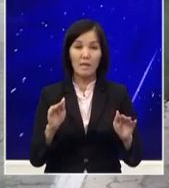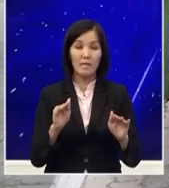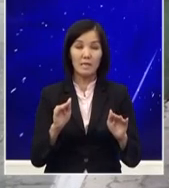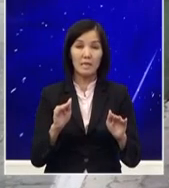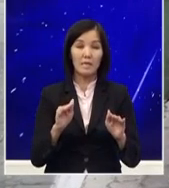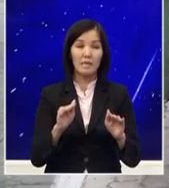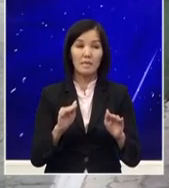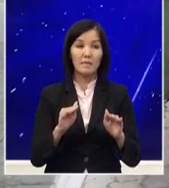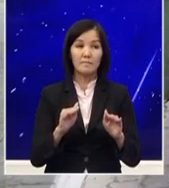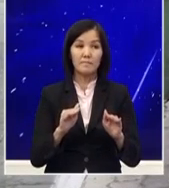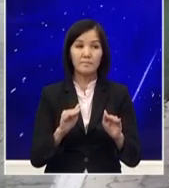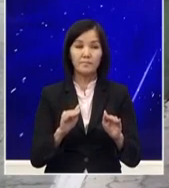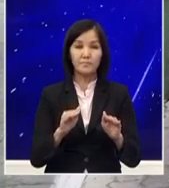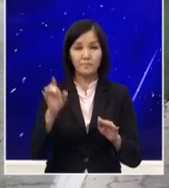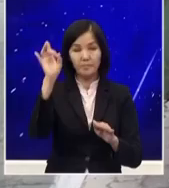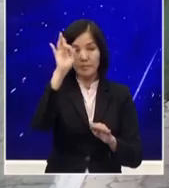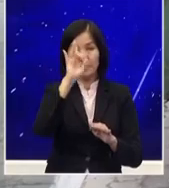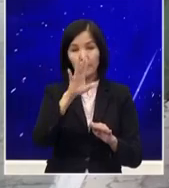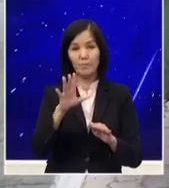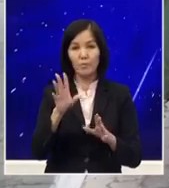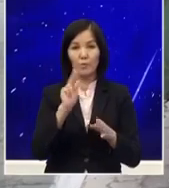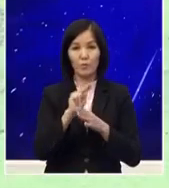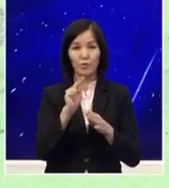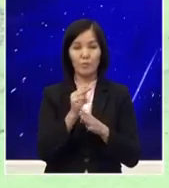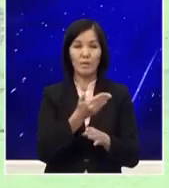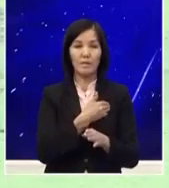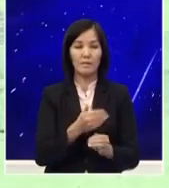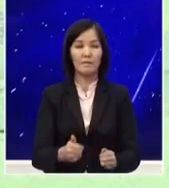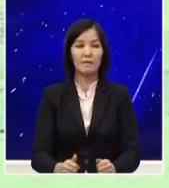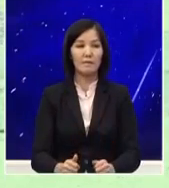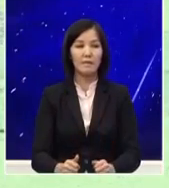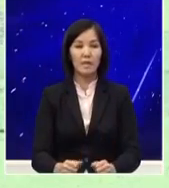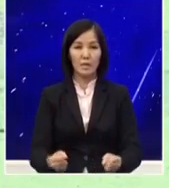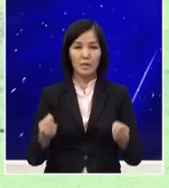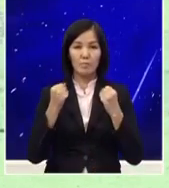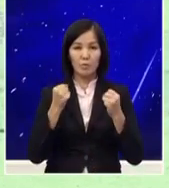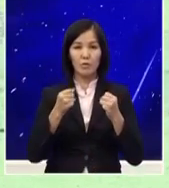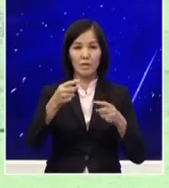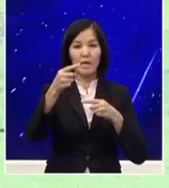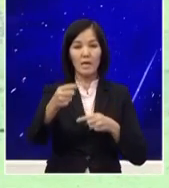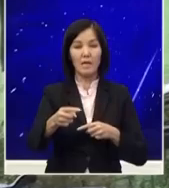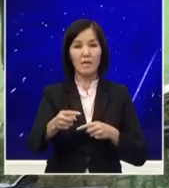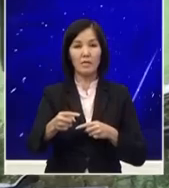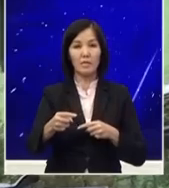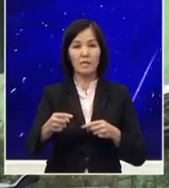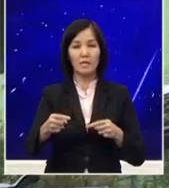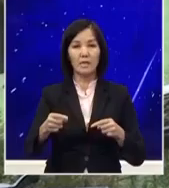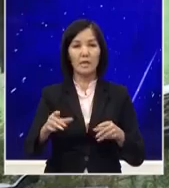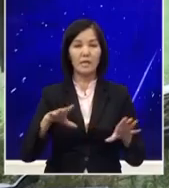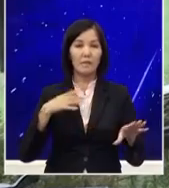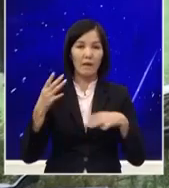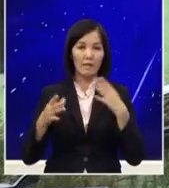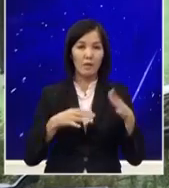жаңадан чемпиондарды жаттықтырғым келеді. Спортшылар ара қашықтықты сақтай отырып дайындығы жүргізіп